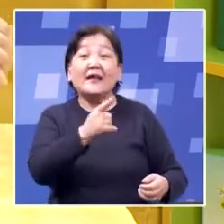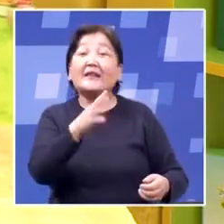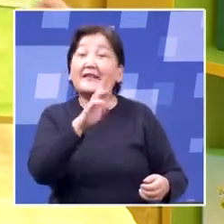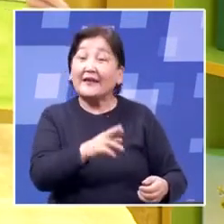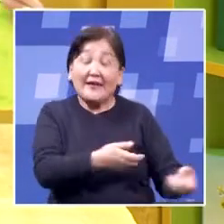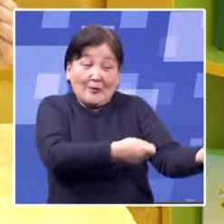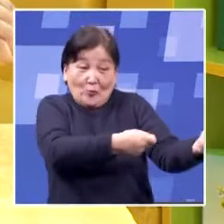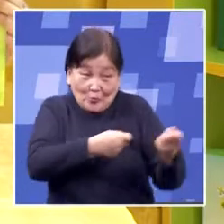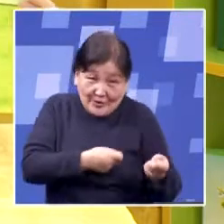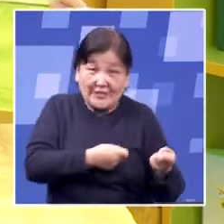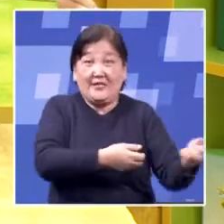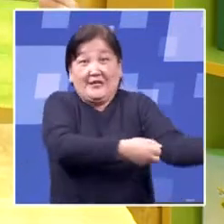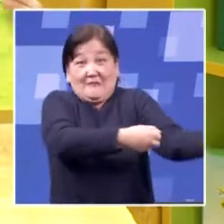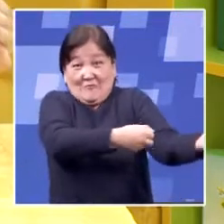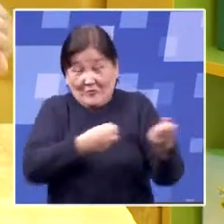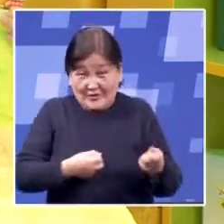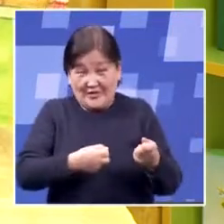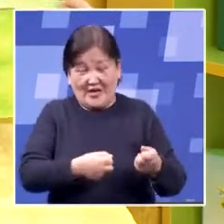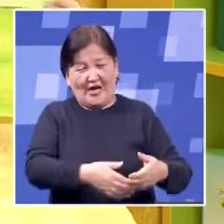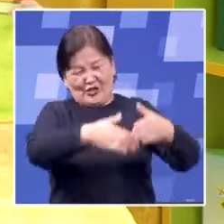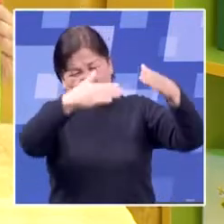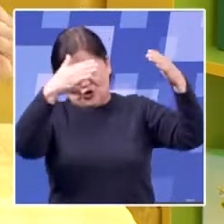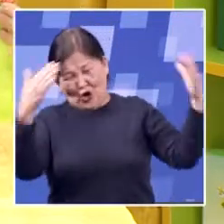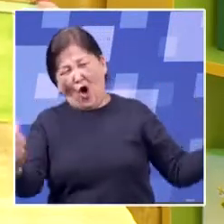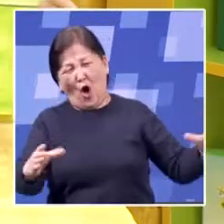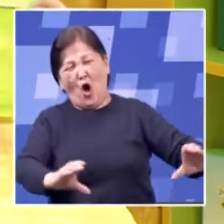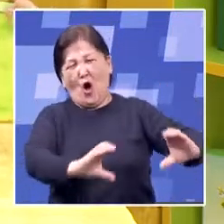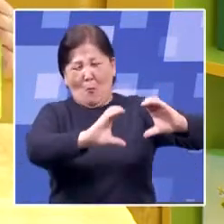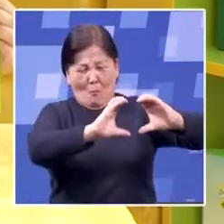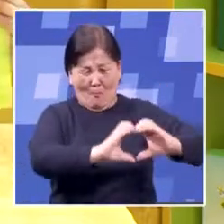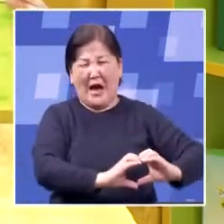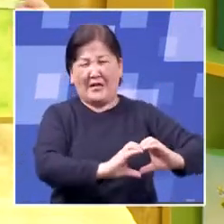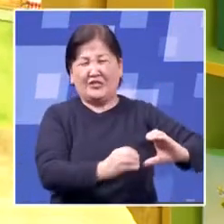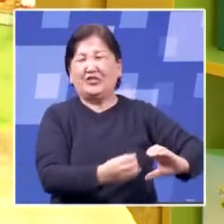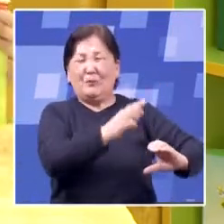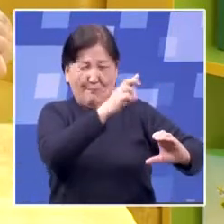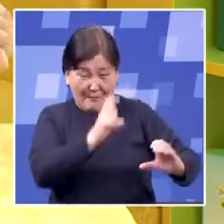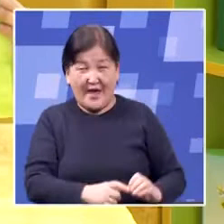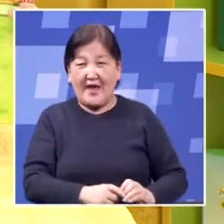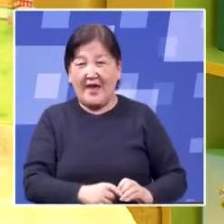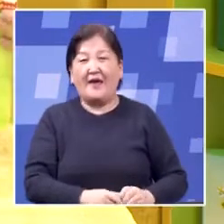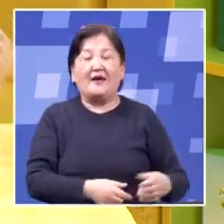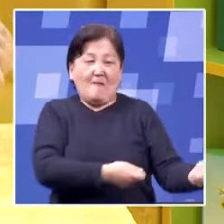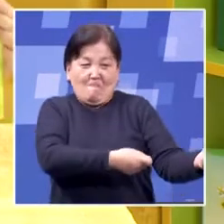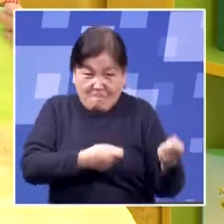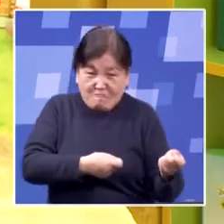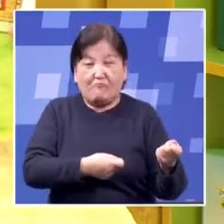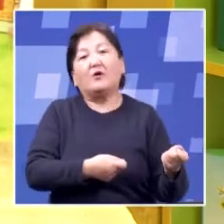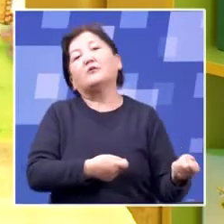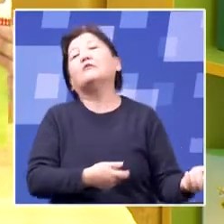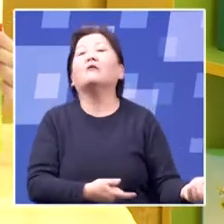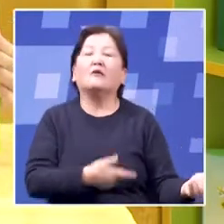Татти татти хүчлээ хүчлээ яасан том манжин